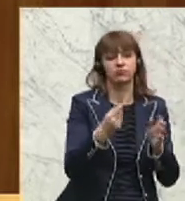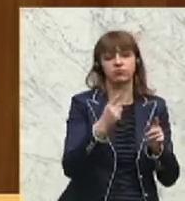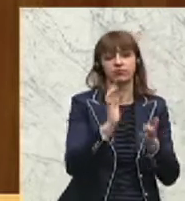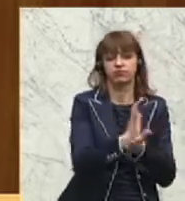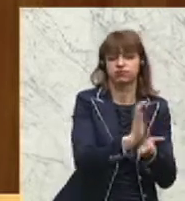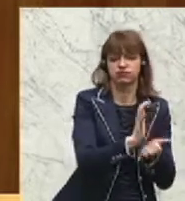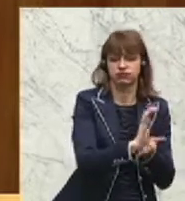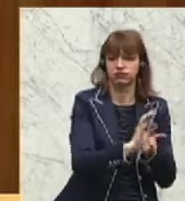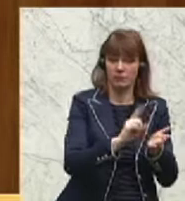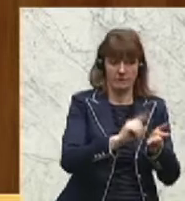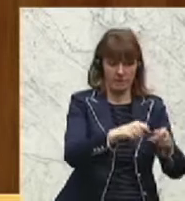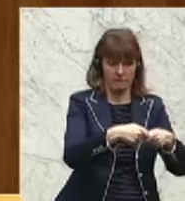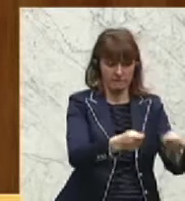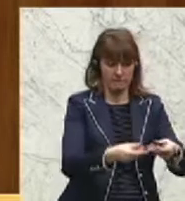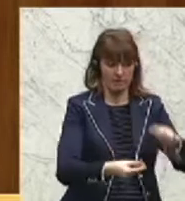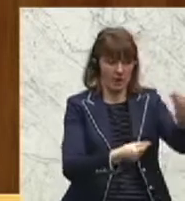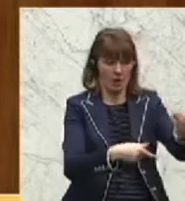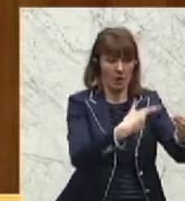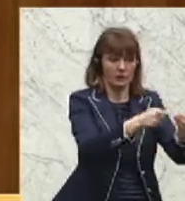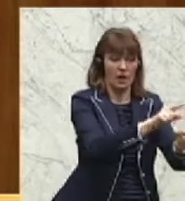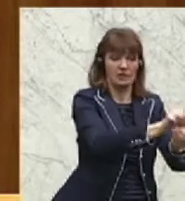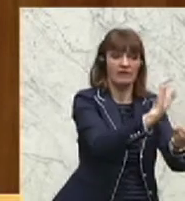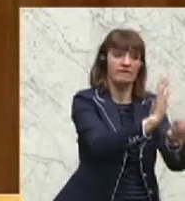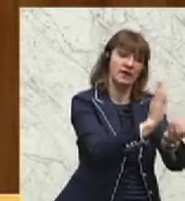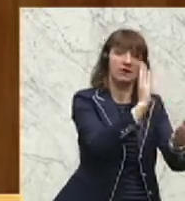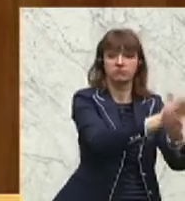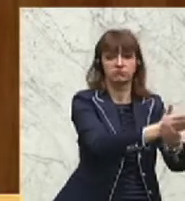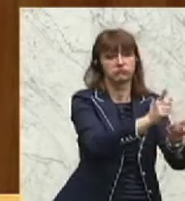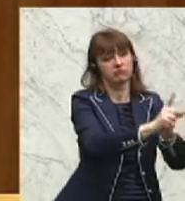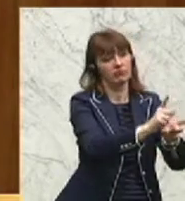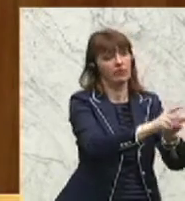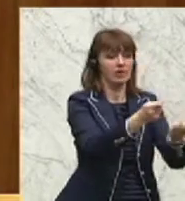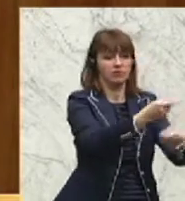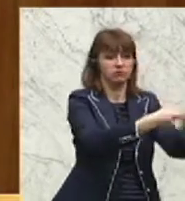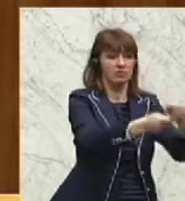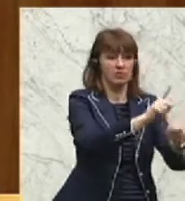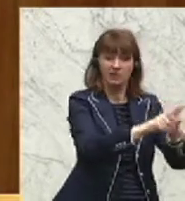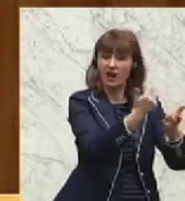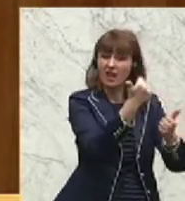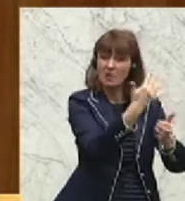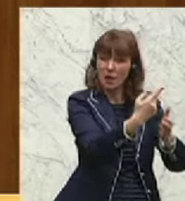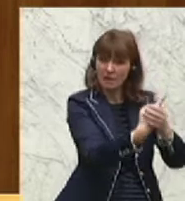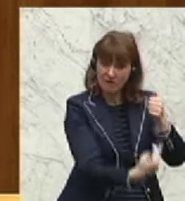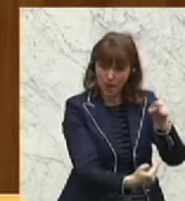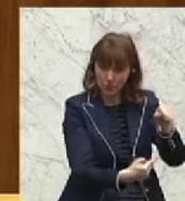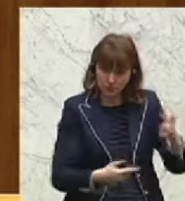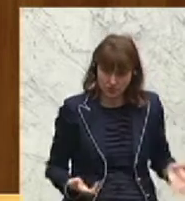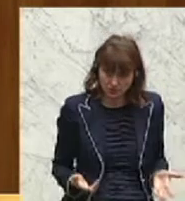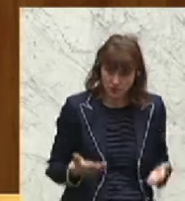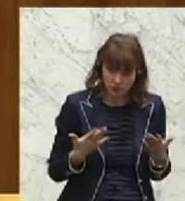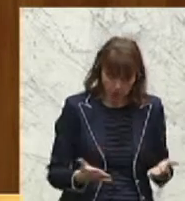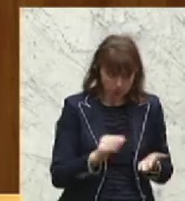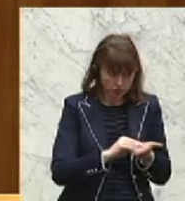verkauft werden und dann wieder veranlagt. Und im Übrigen, der Rechnungshofbericht sagt, mit 1 Milliarde Verlust, ich lese Ihnen den ersten Satz vor des Berichts,